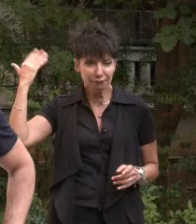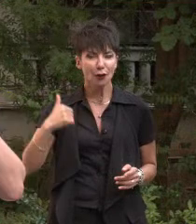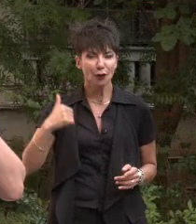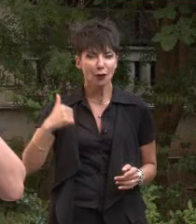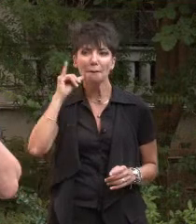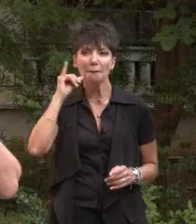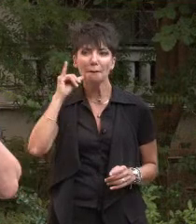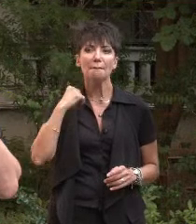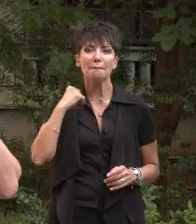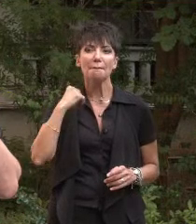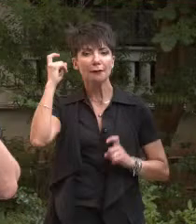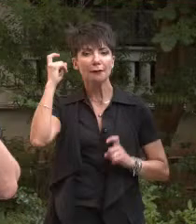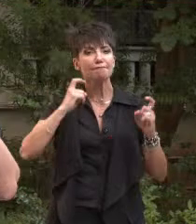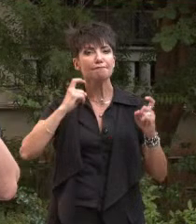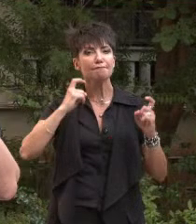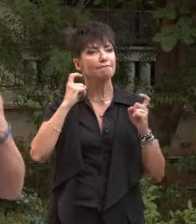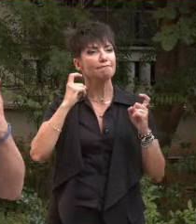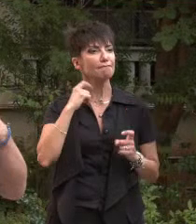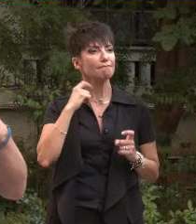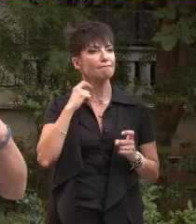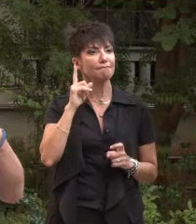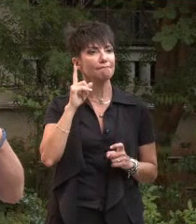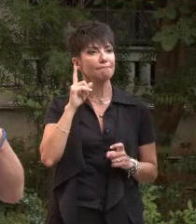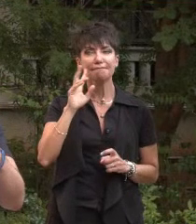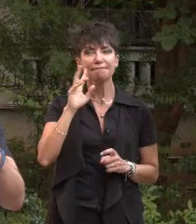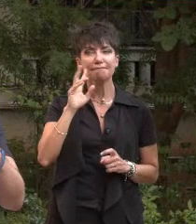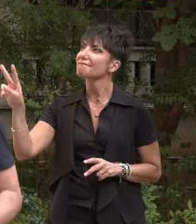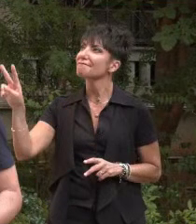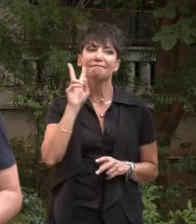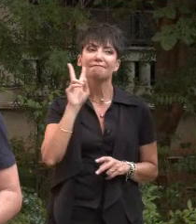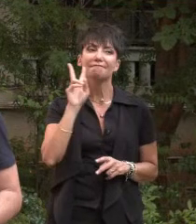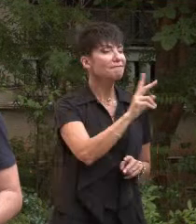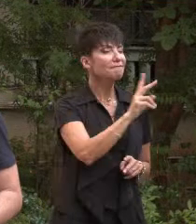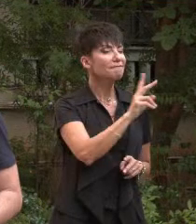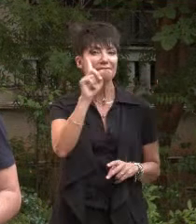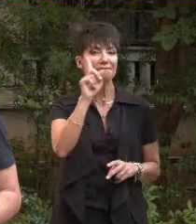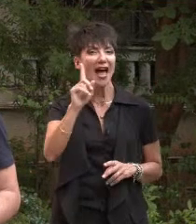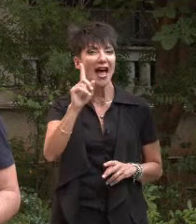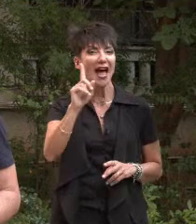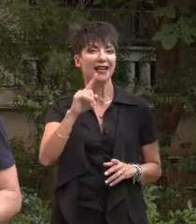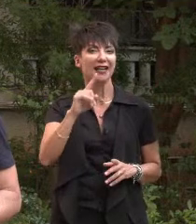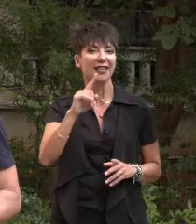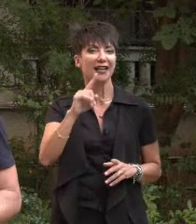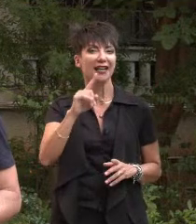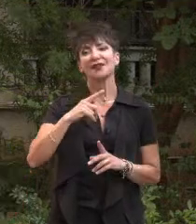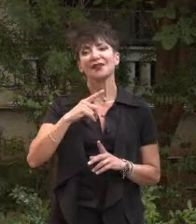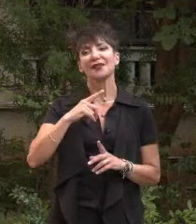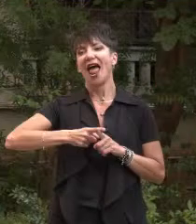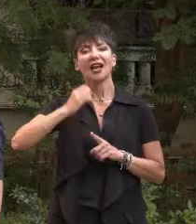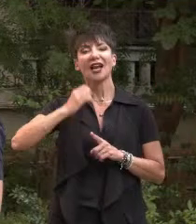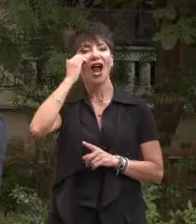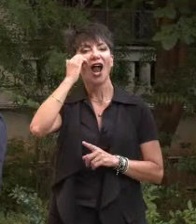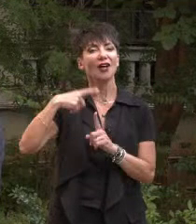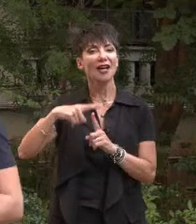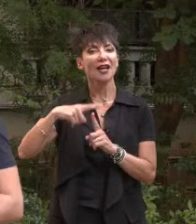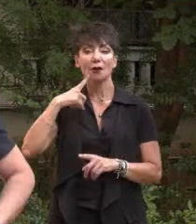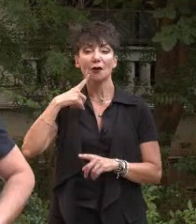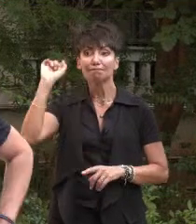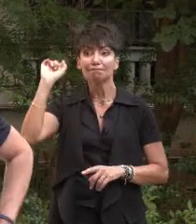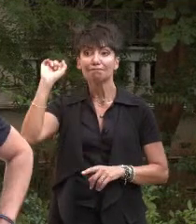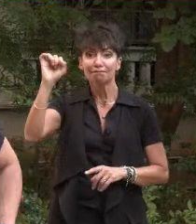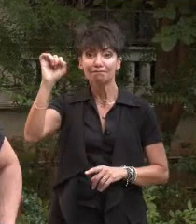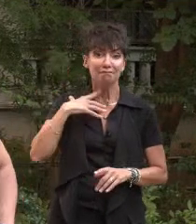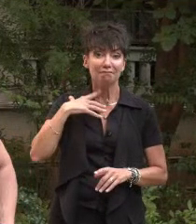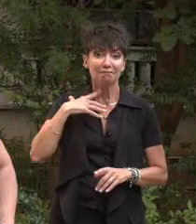πάντα δίπλα μου έβλεπα τις κυρίες του Ελληνικού Ερυθρού Σταυρού να έρχονται, να χτυπάνε την πόρτα, να